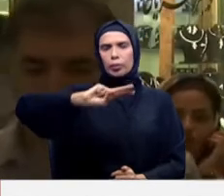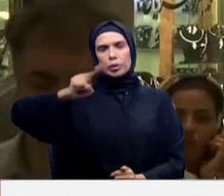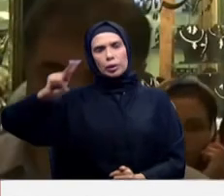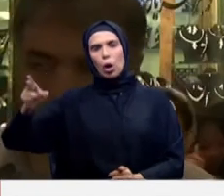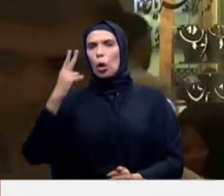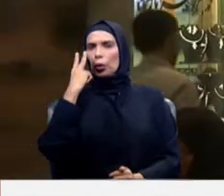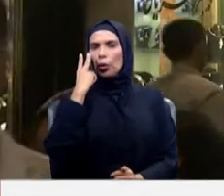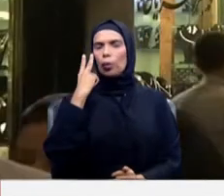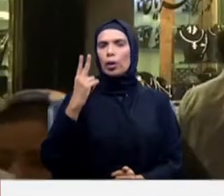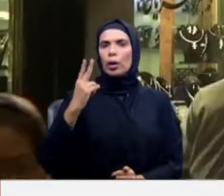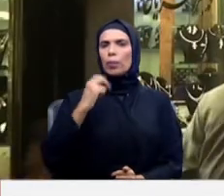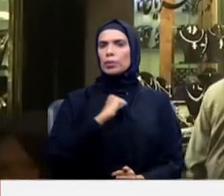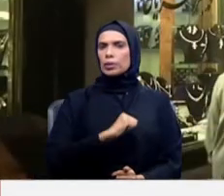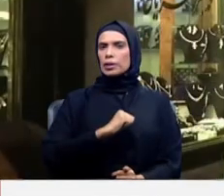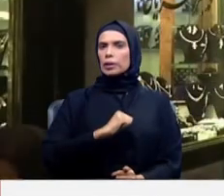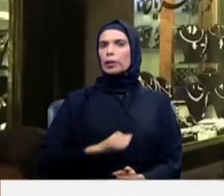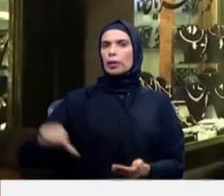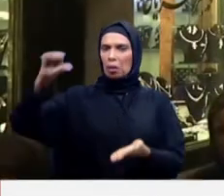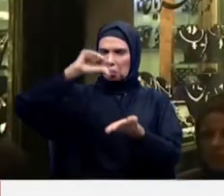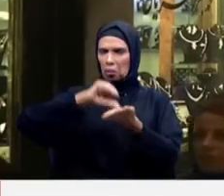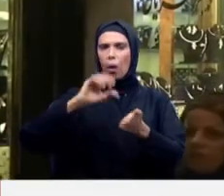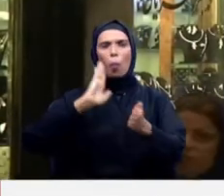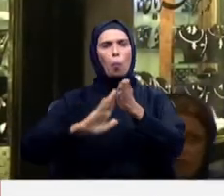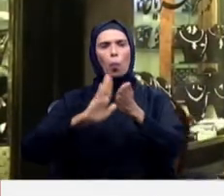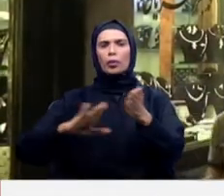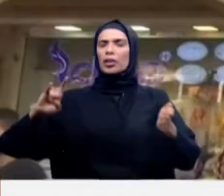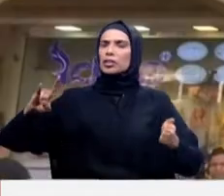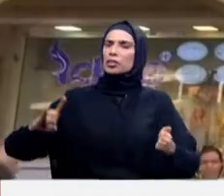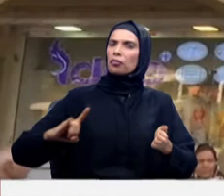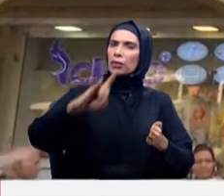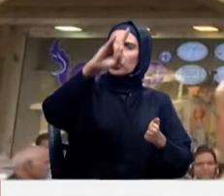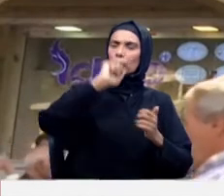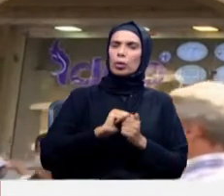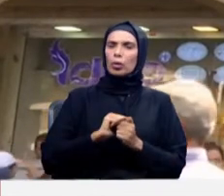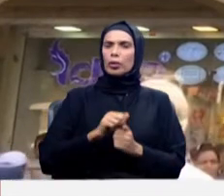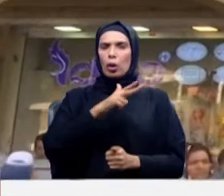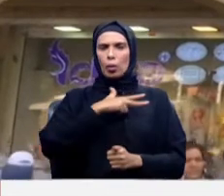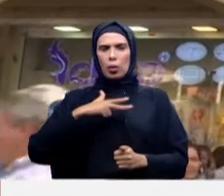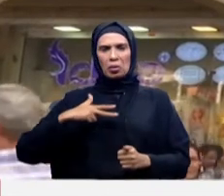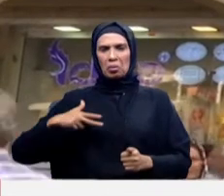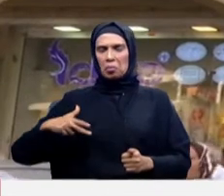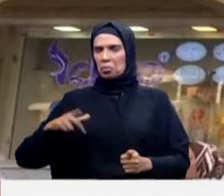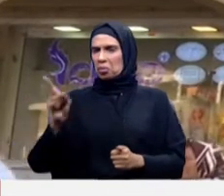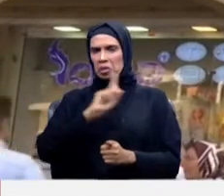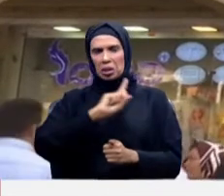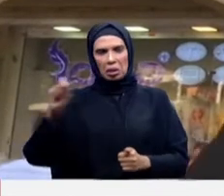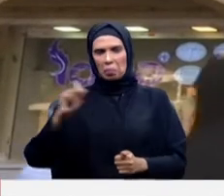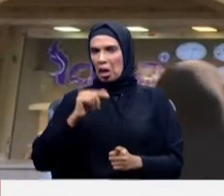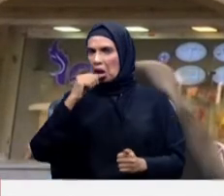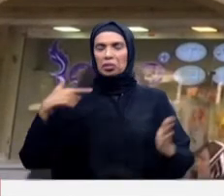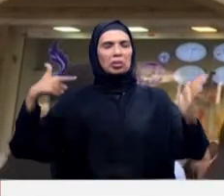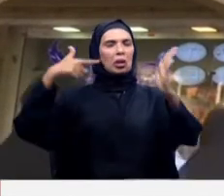الجنسية الإيرانية يواجهون مخاطر السفر إلى إيران، حيث أن الحكومة الإيرانية لا تعترف بالجنسية